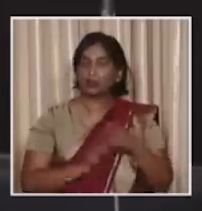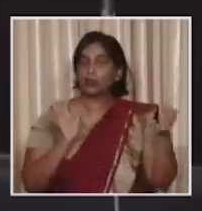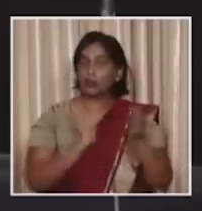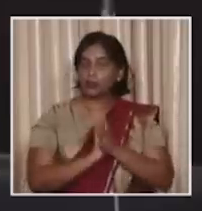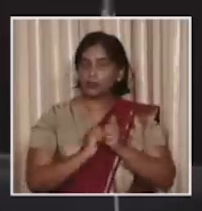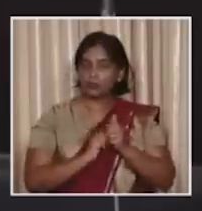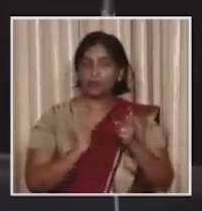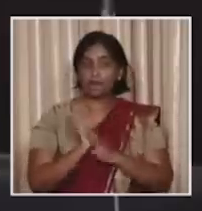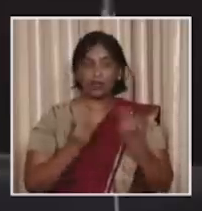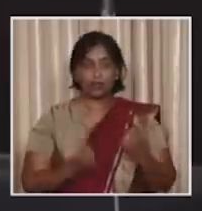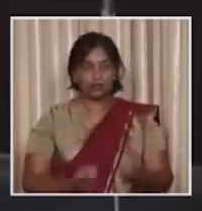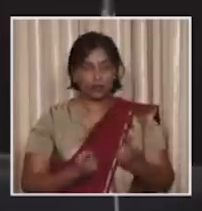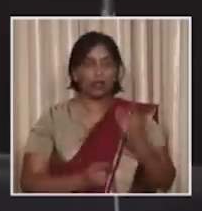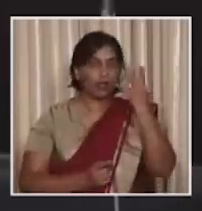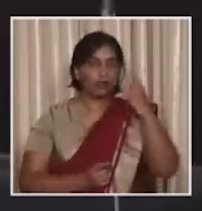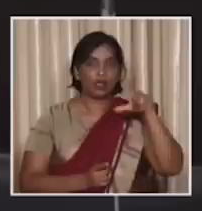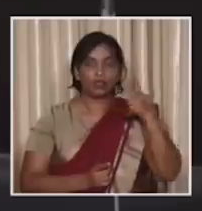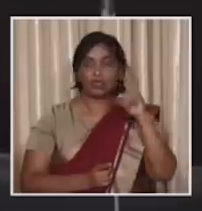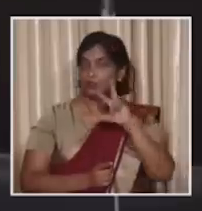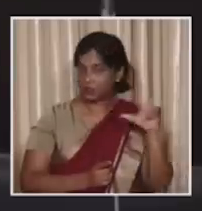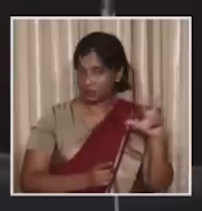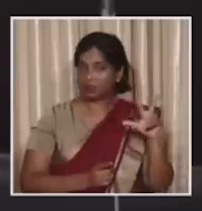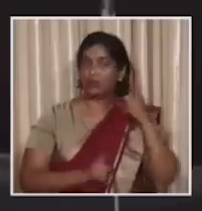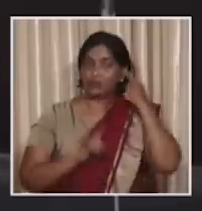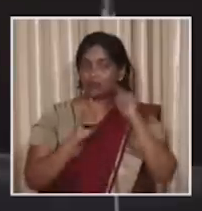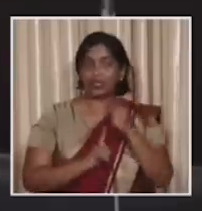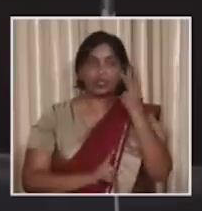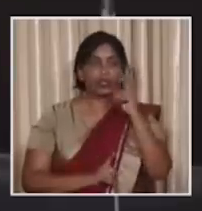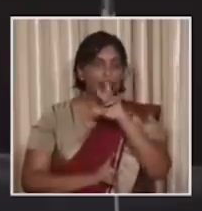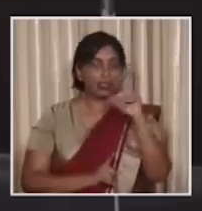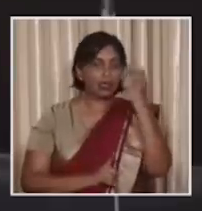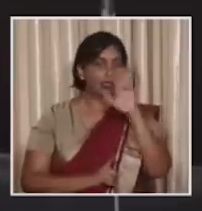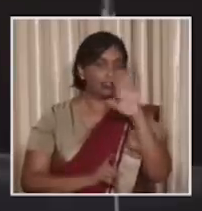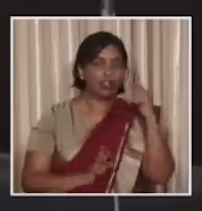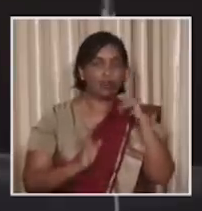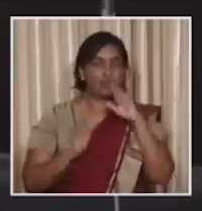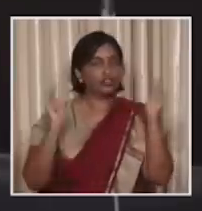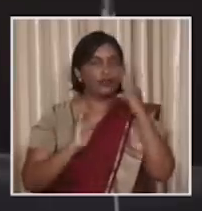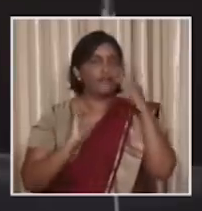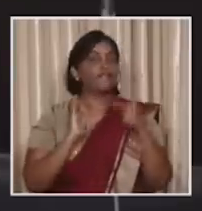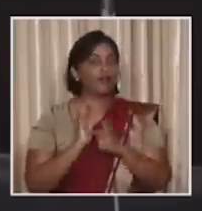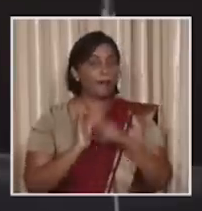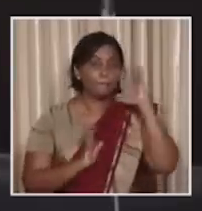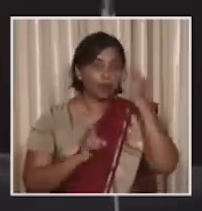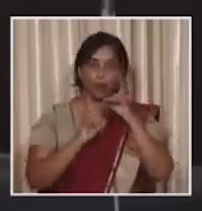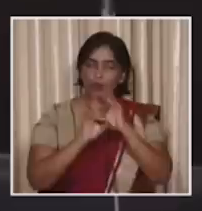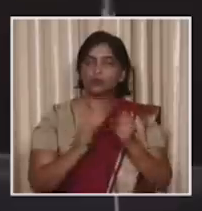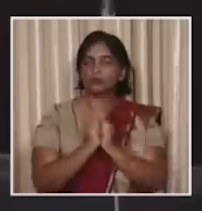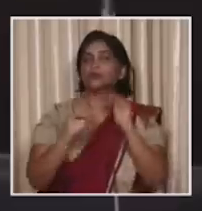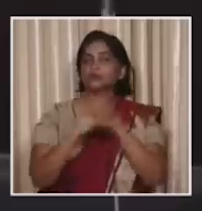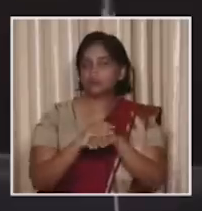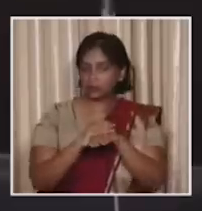ඒකබද්ධව පවතින පුරප්පාඩු 4718 සඳහා 2018/19 සීමිත තරඟ විභාගයේ ප්‍රතිඵල මත බඳවා ගැනීම